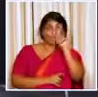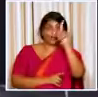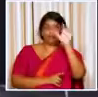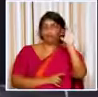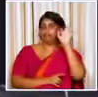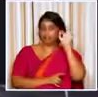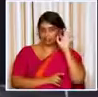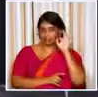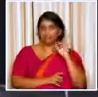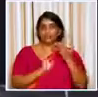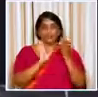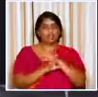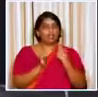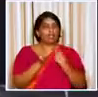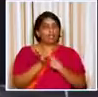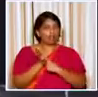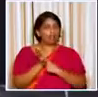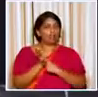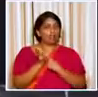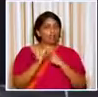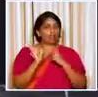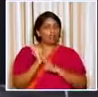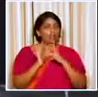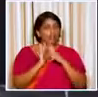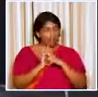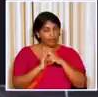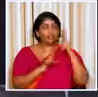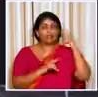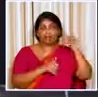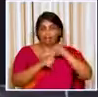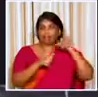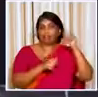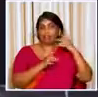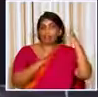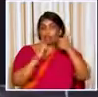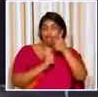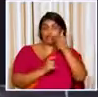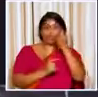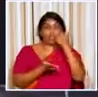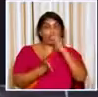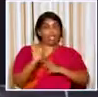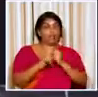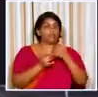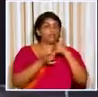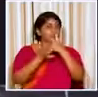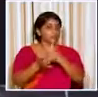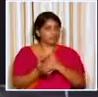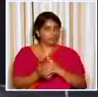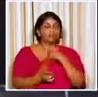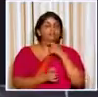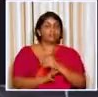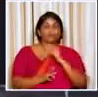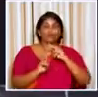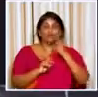වෙනවා. මීට කලින් රවි කරුණානායක මුදල් ඇමතිතුමාටත් ඔය ආයතනය දුන්නා ලෝකයේ හොඳම මුදල් ඇමති කියලා වෙනම සම්මානයක්. එතුමා